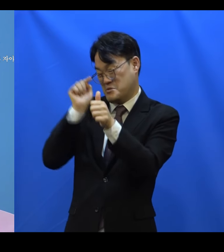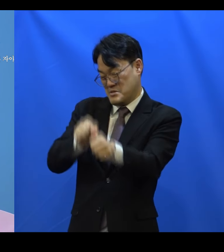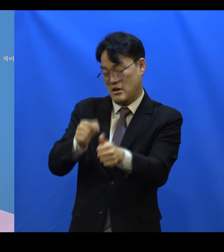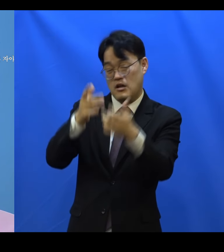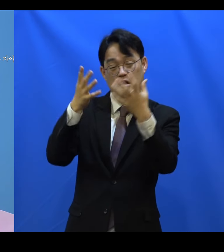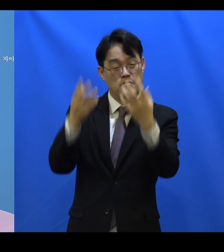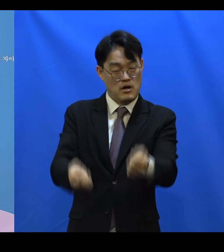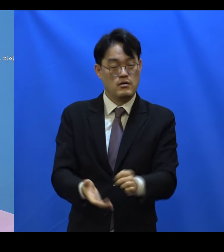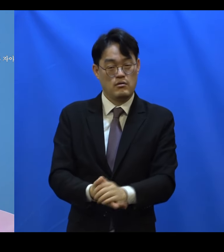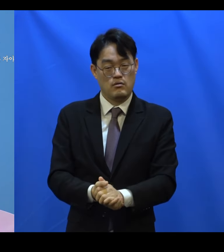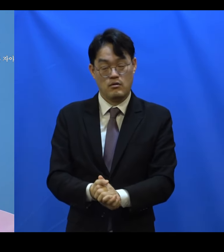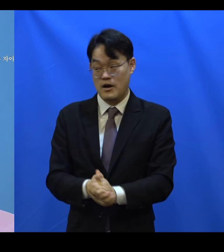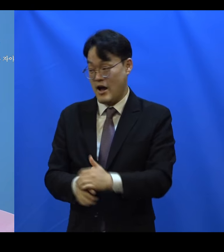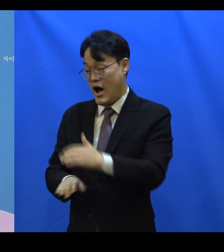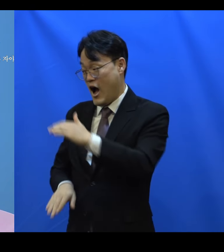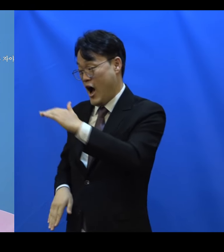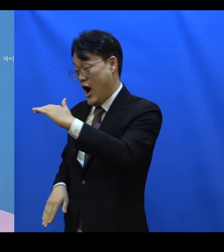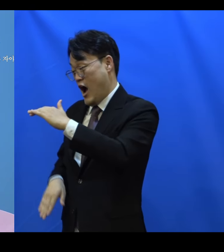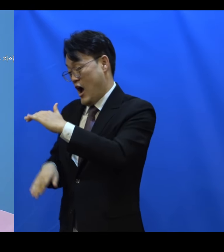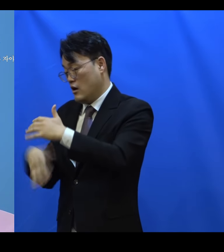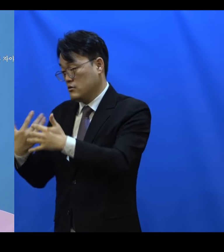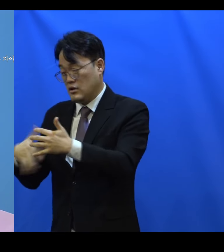채워지기 전에 내몰려.